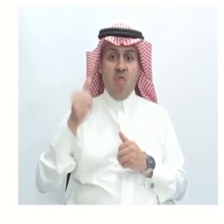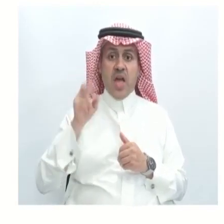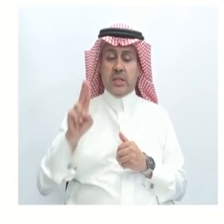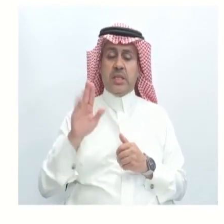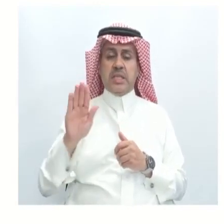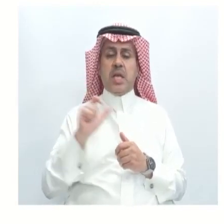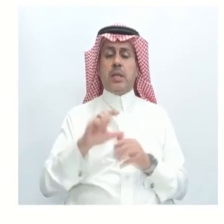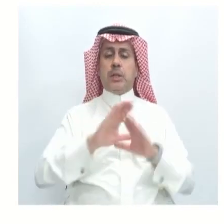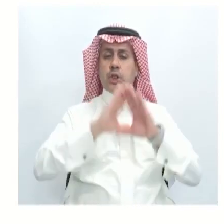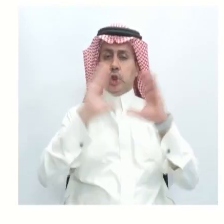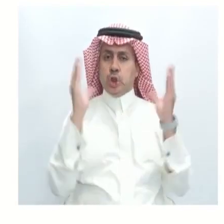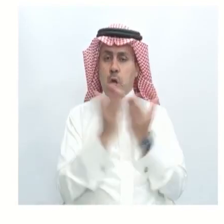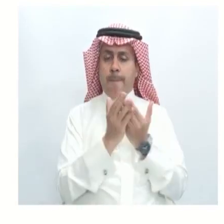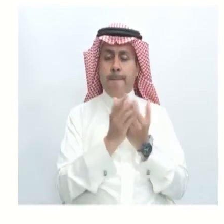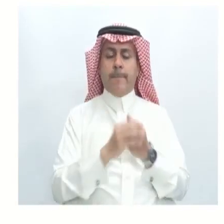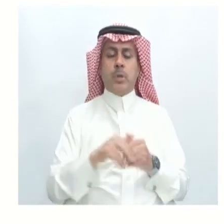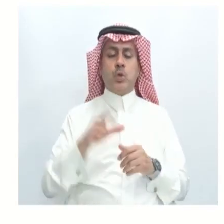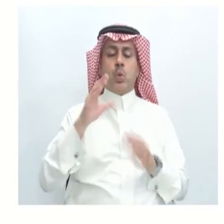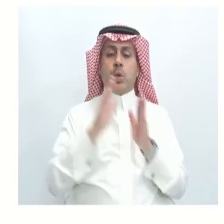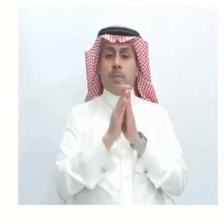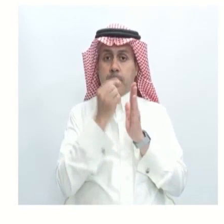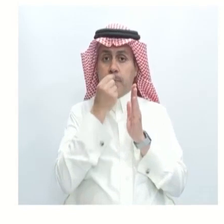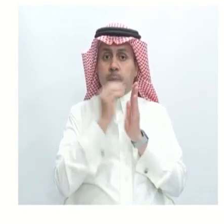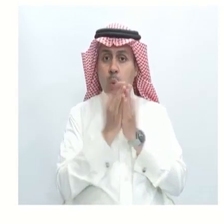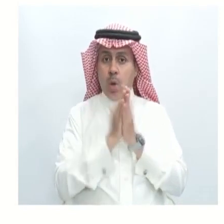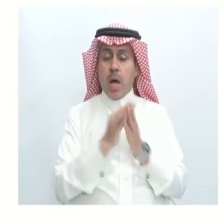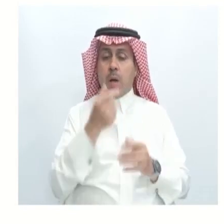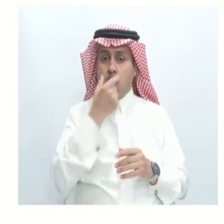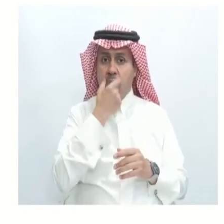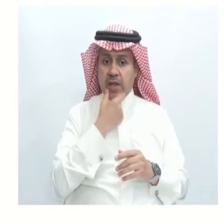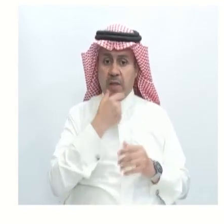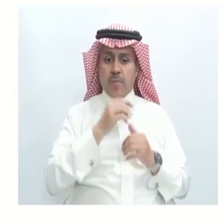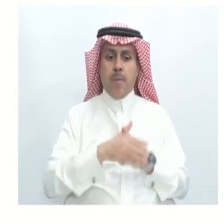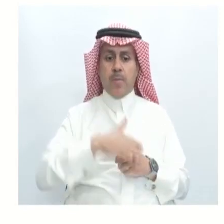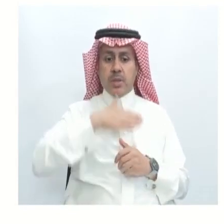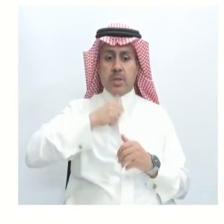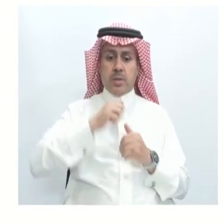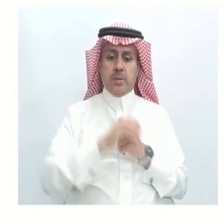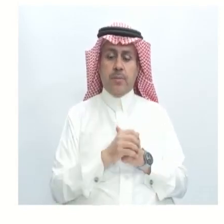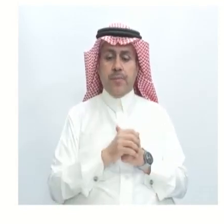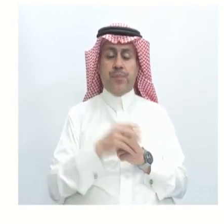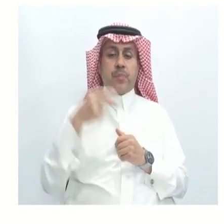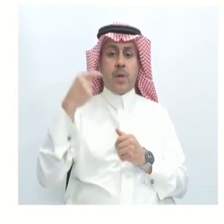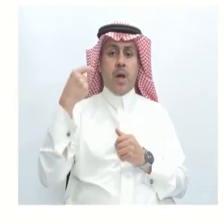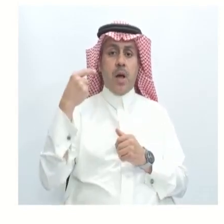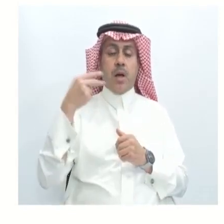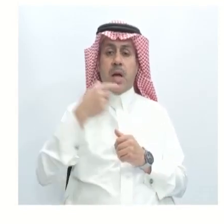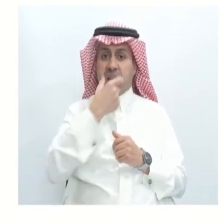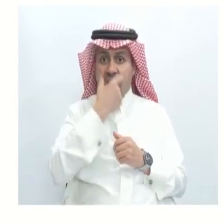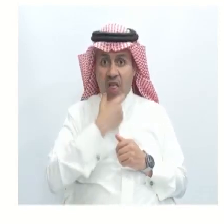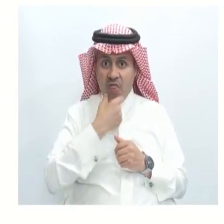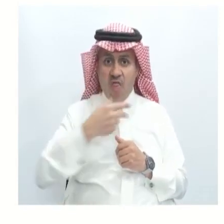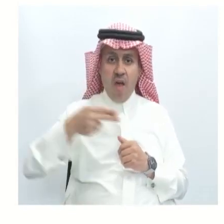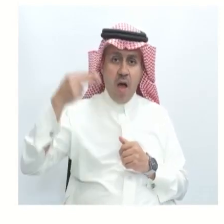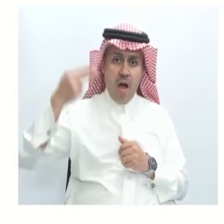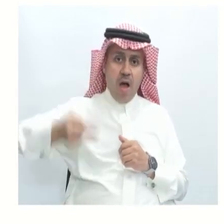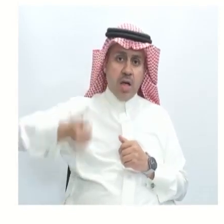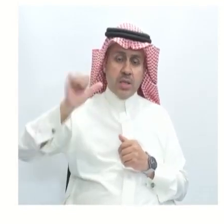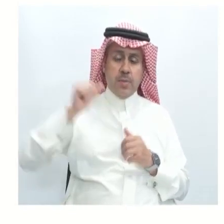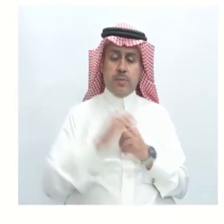سياده تامه ودستورها كتاب الله تعالى وسنه رسوله صلى الله عليه وسلم عاصمتها مدينه الرياض